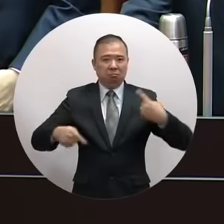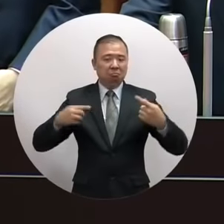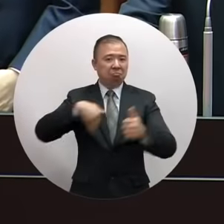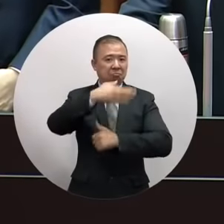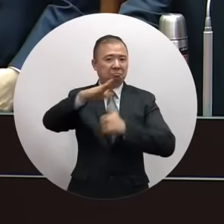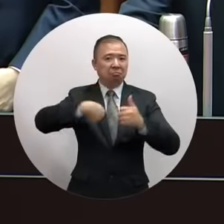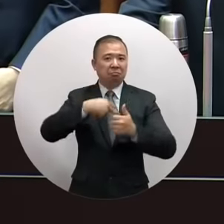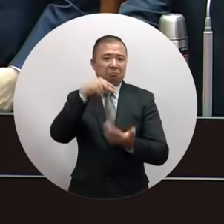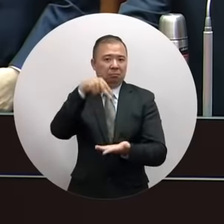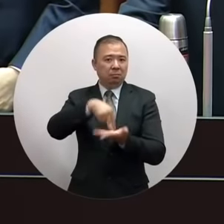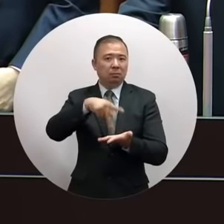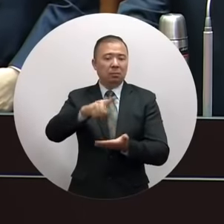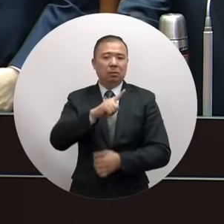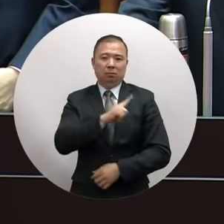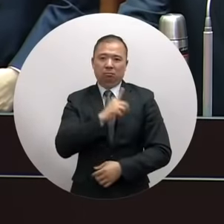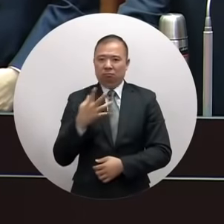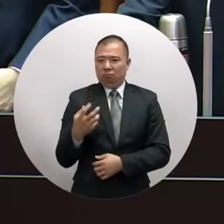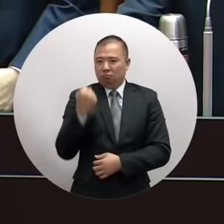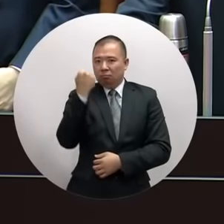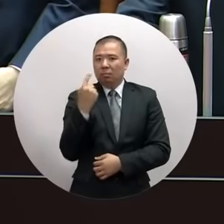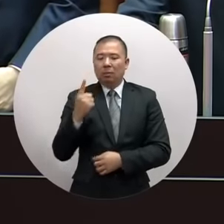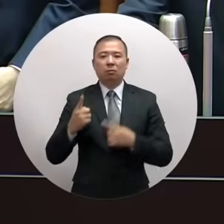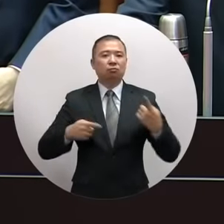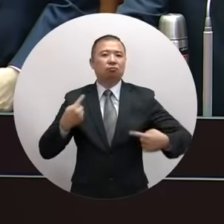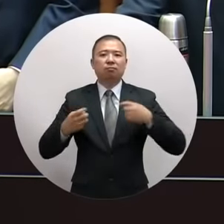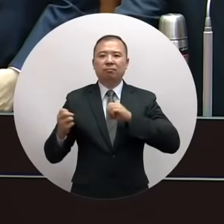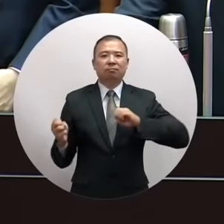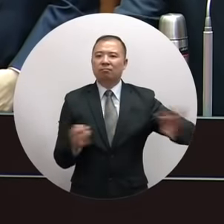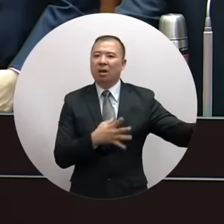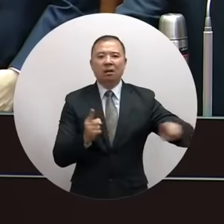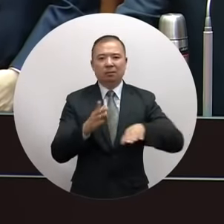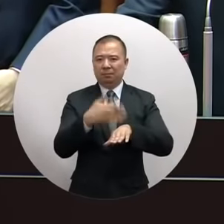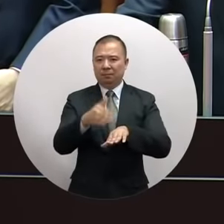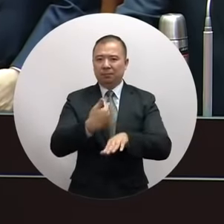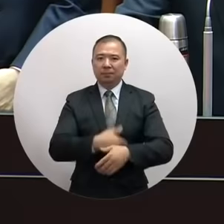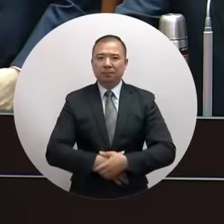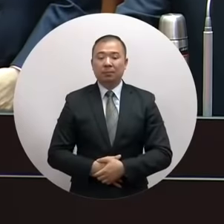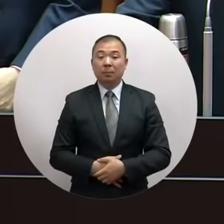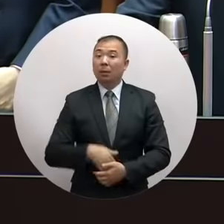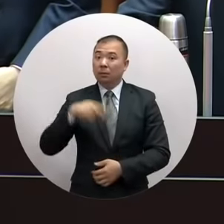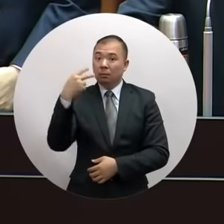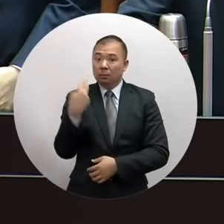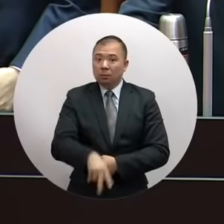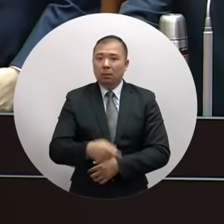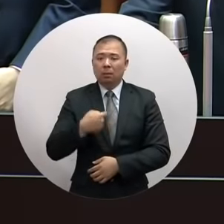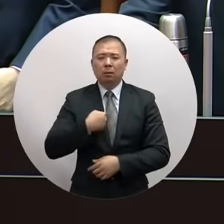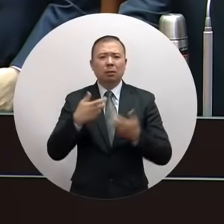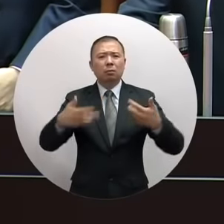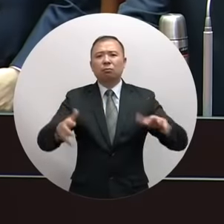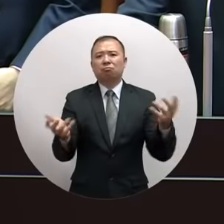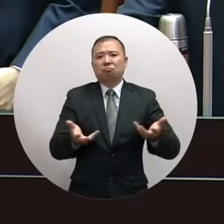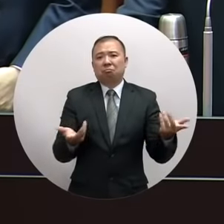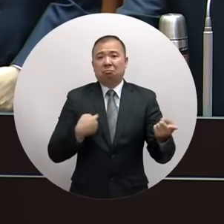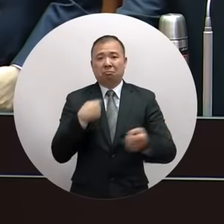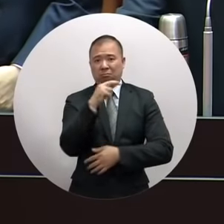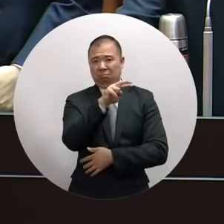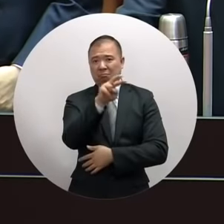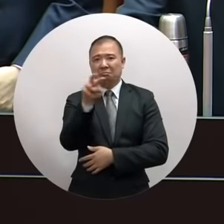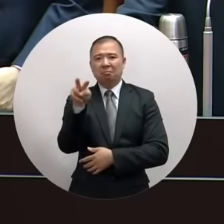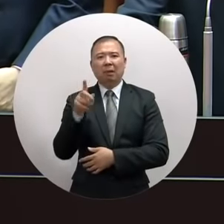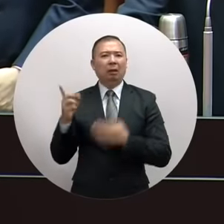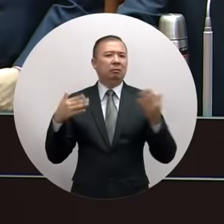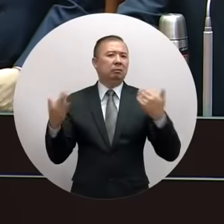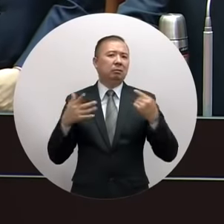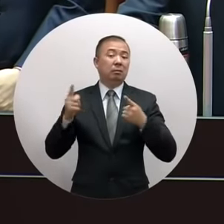容放弃。而一再的，我们从各种方面都看出来，中国所作所